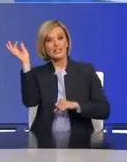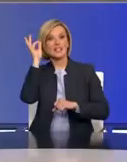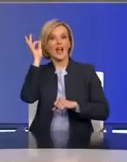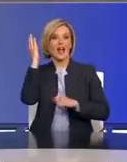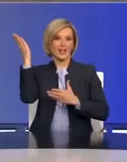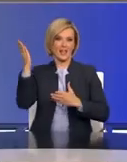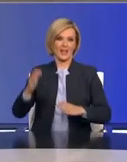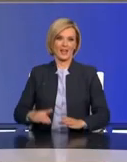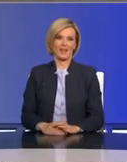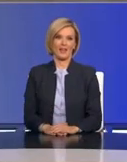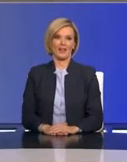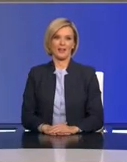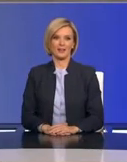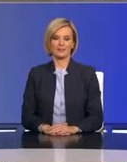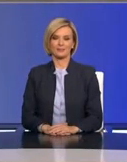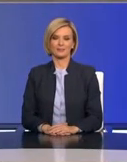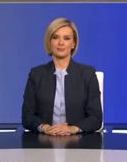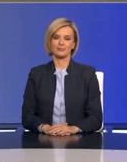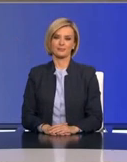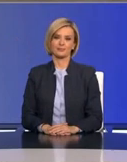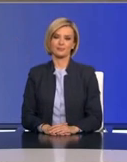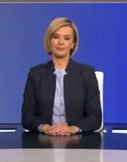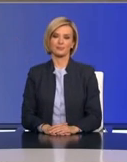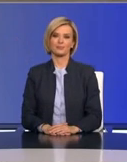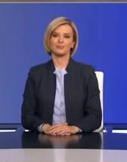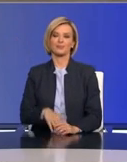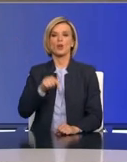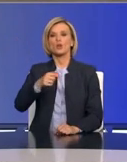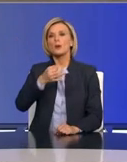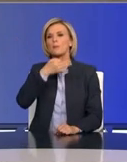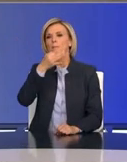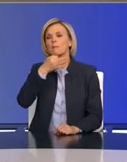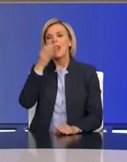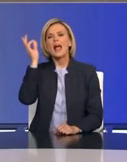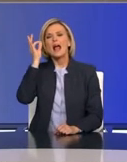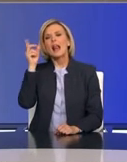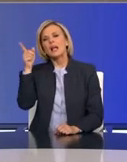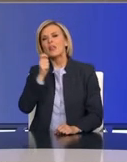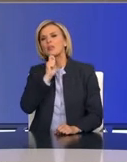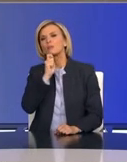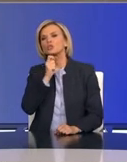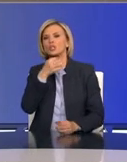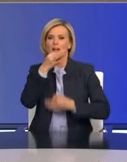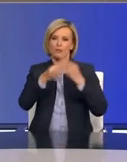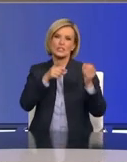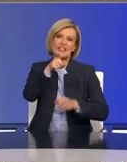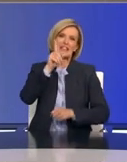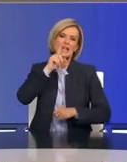importante du bicentenaire de la guerre d'indépendance grecque. Merci d'être avec nous.